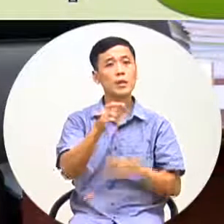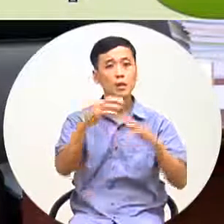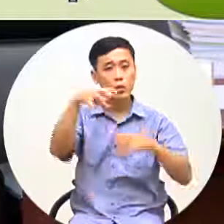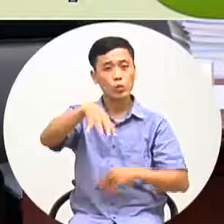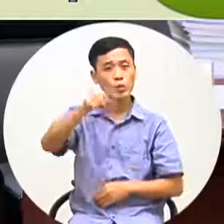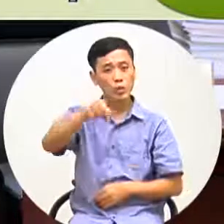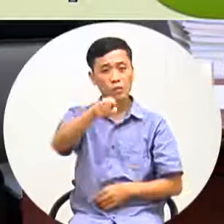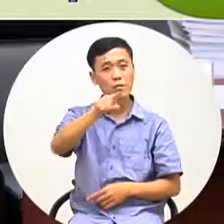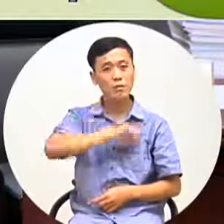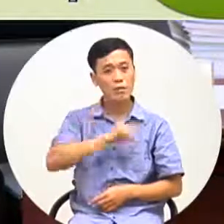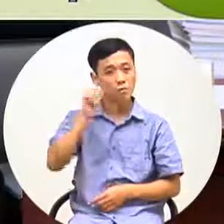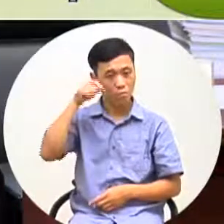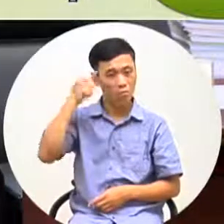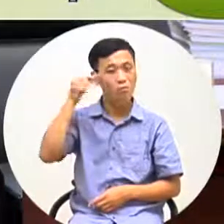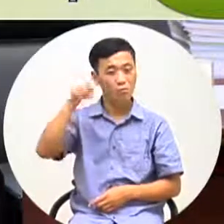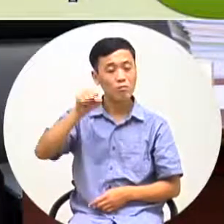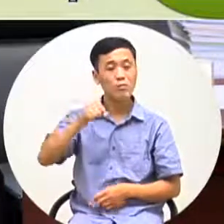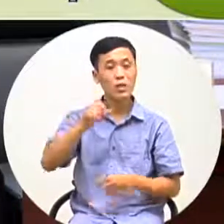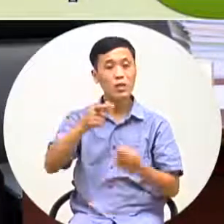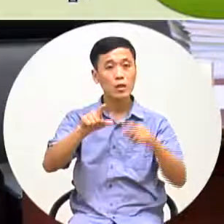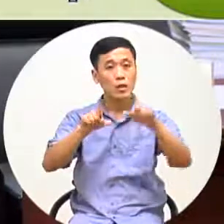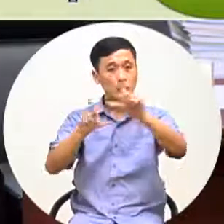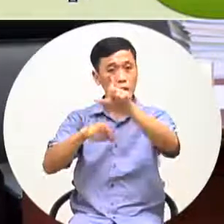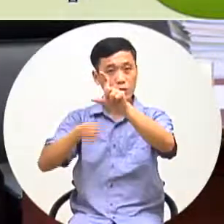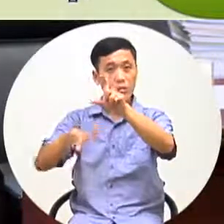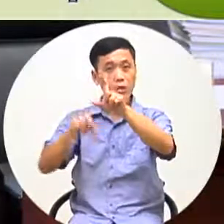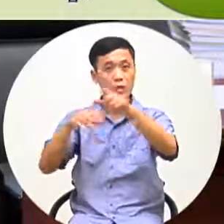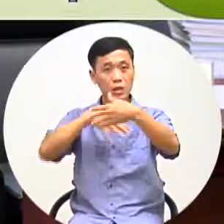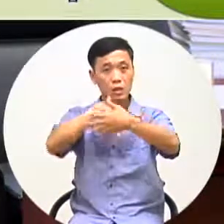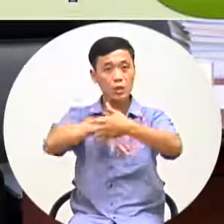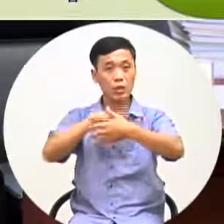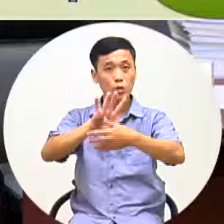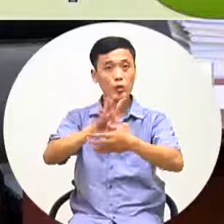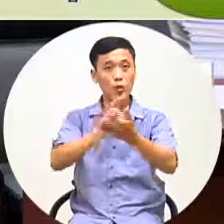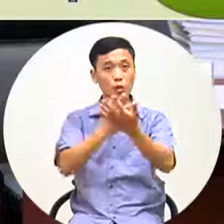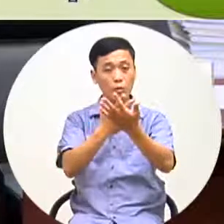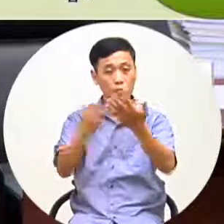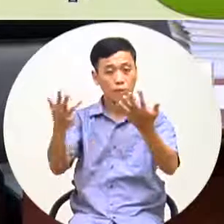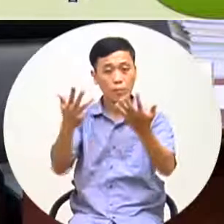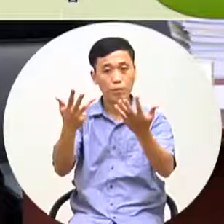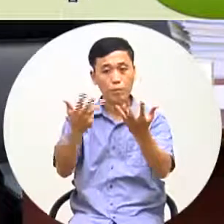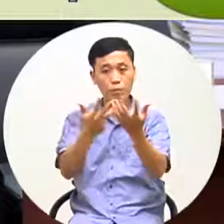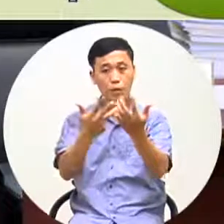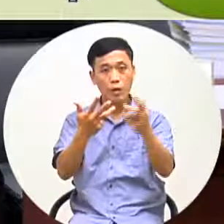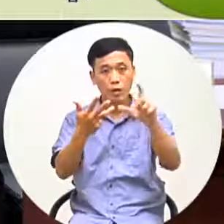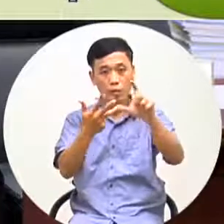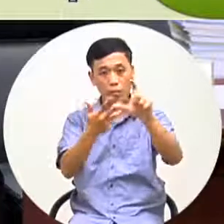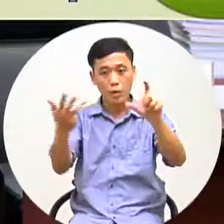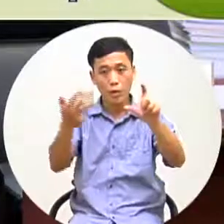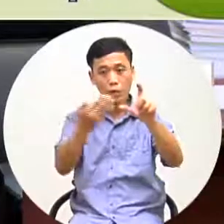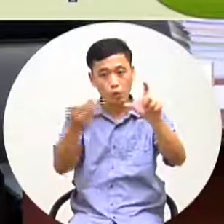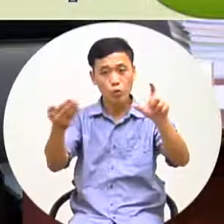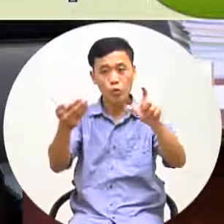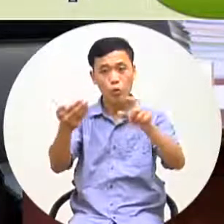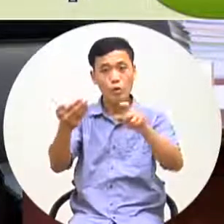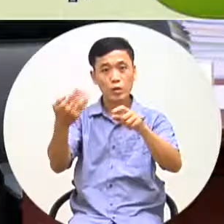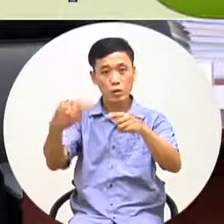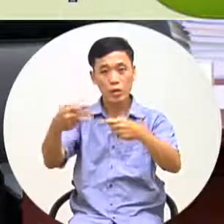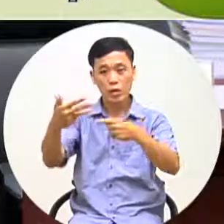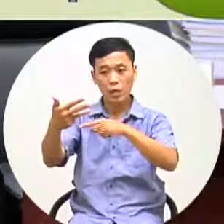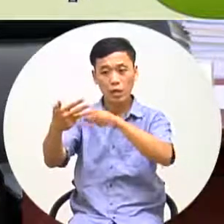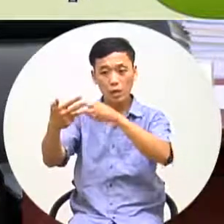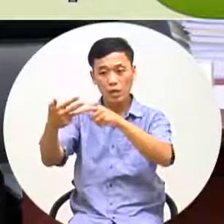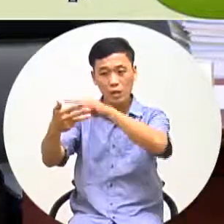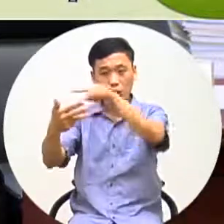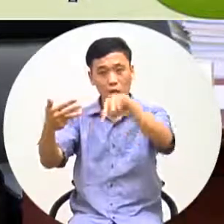我们有8、9个是公务机关的人，那再扣掉嘛，存备高给起挂靠哎，哈，是不是？所以呢，可以看